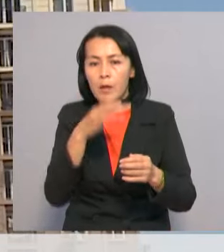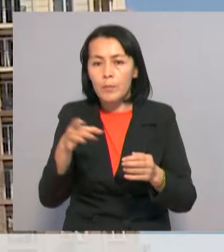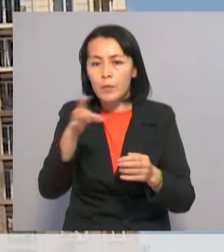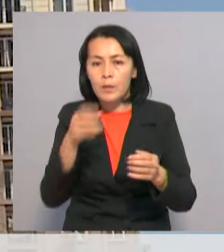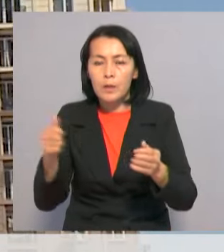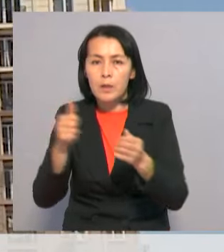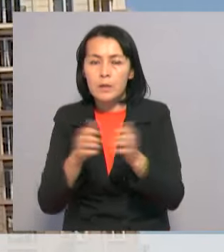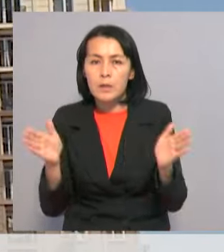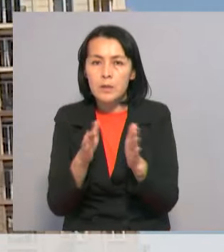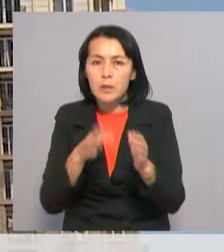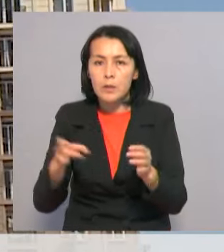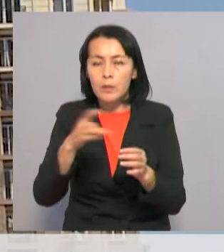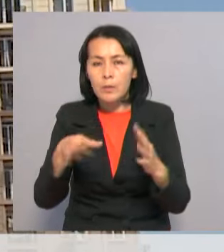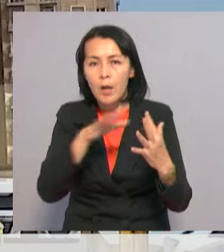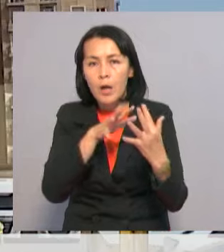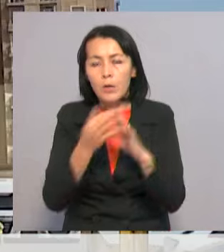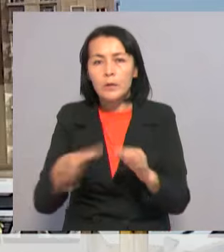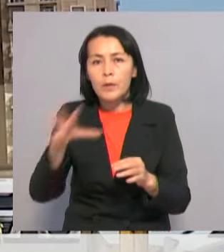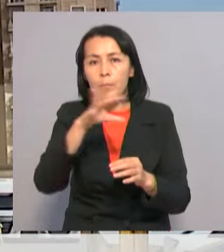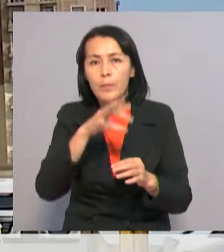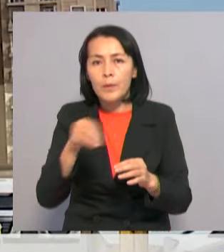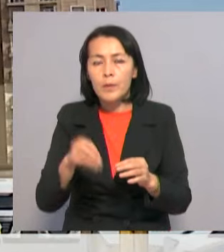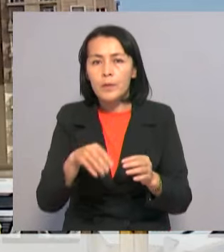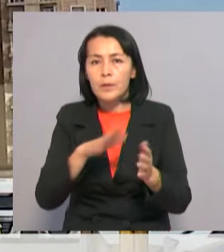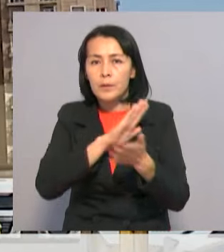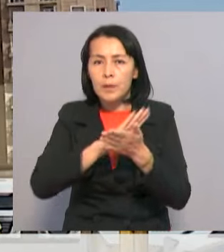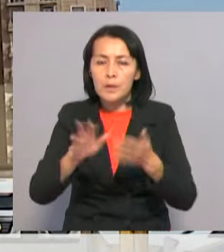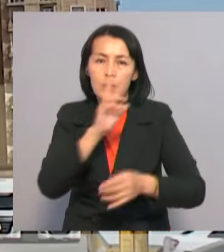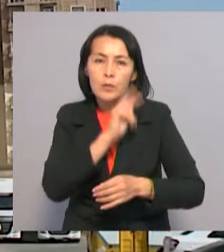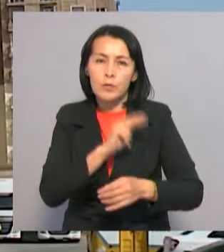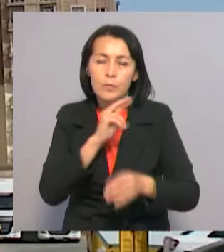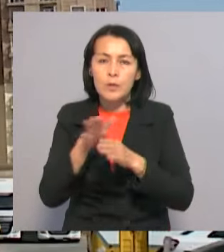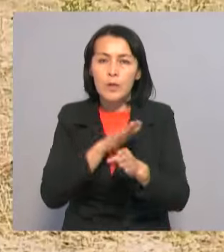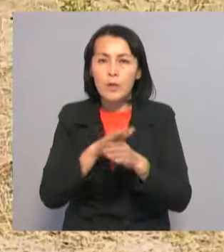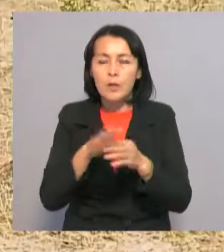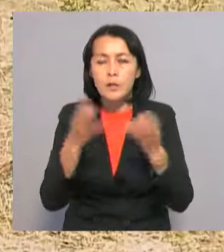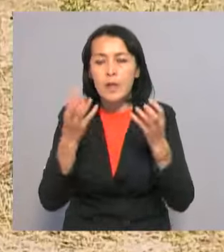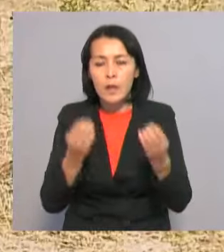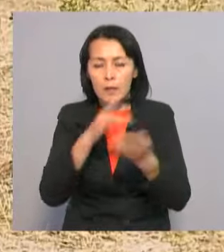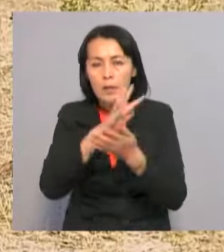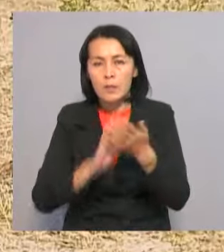ауданына қарасты шағын аудандар мен елді мекендердің барлығында сенбілік жұмыстары жүргізілген, әлі де